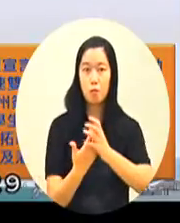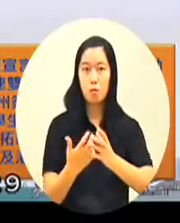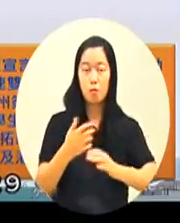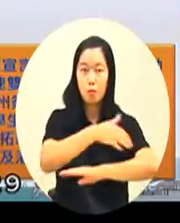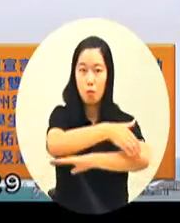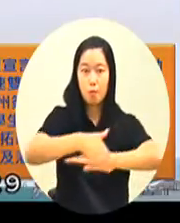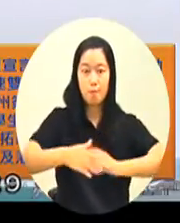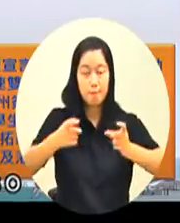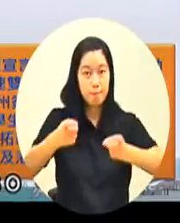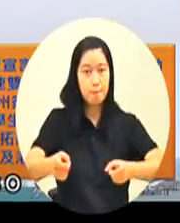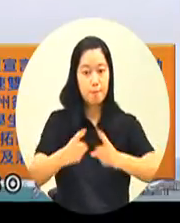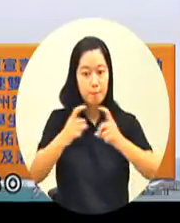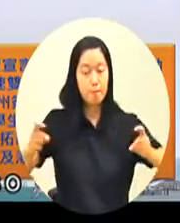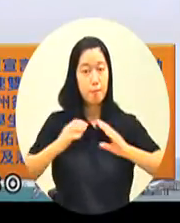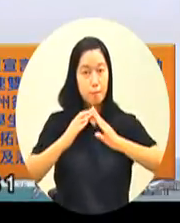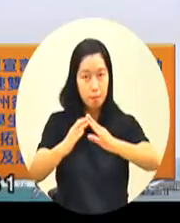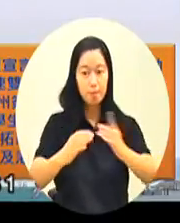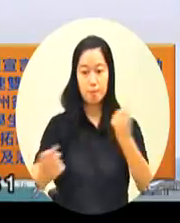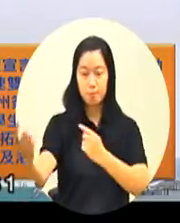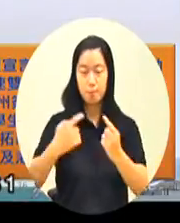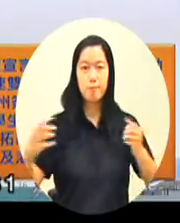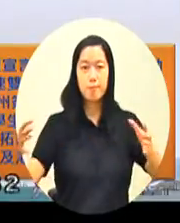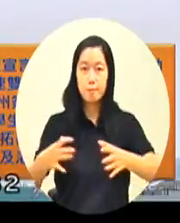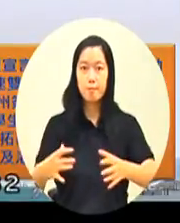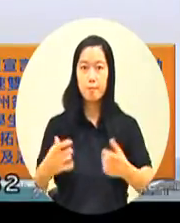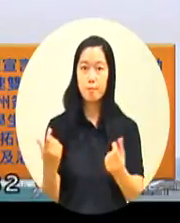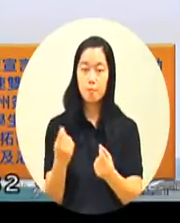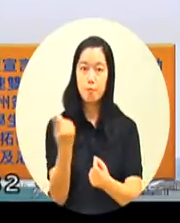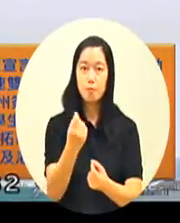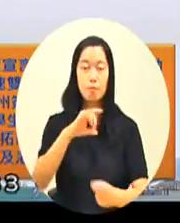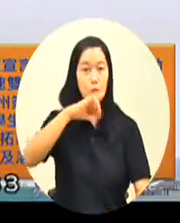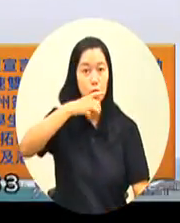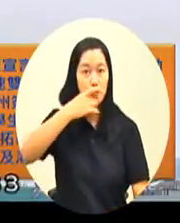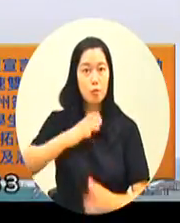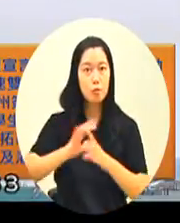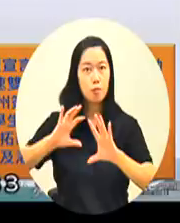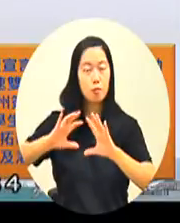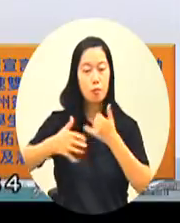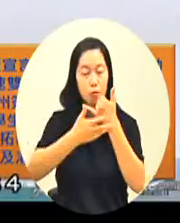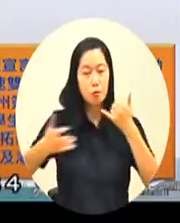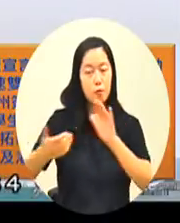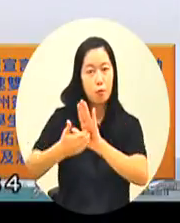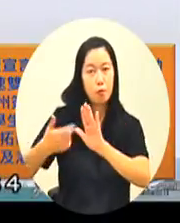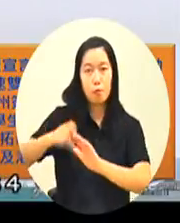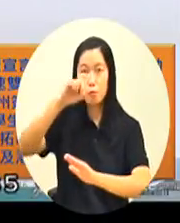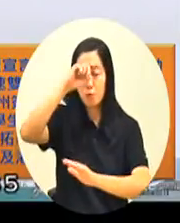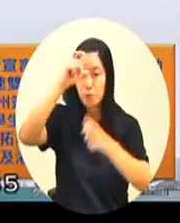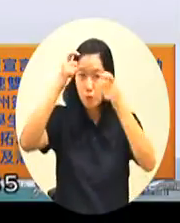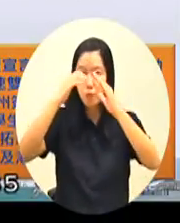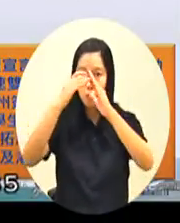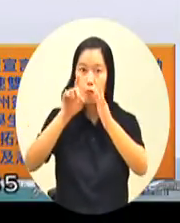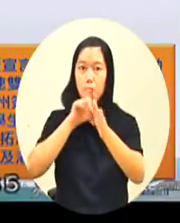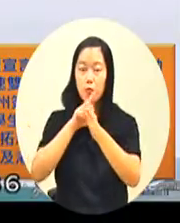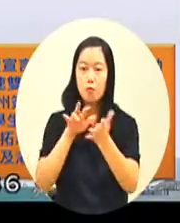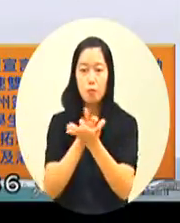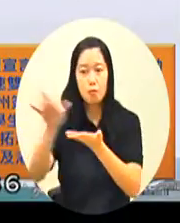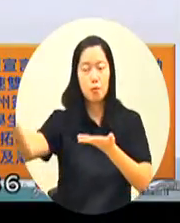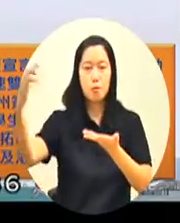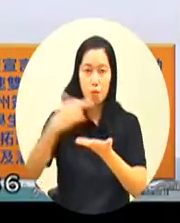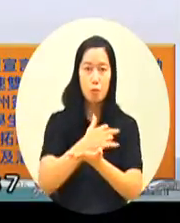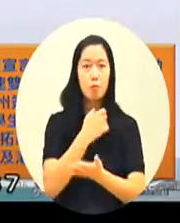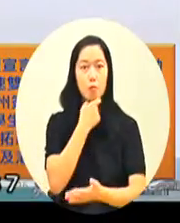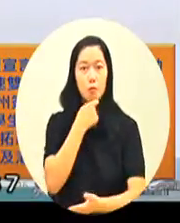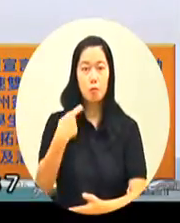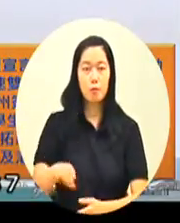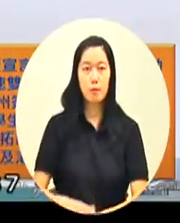那这里面呢，有一些具体的一些成果，包括像越南的海防，希望跟高雄市做直航的工作。那巴拿